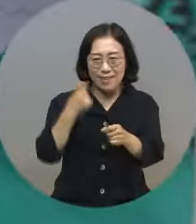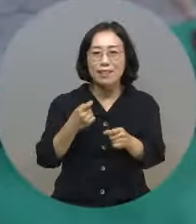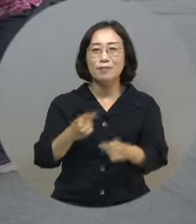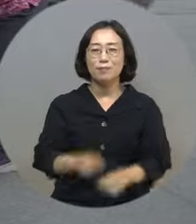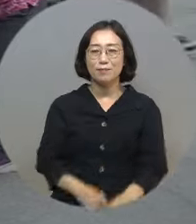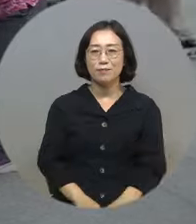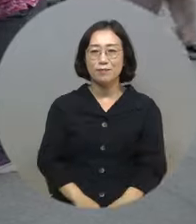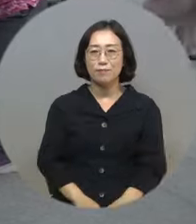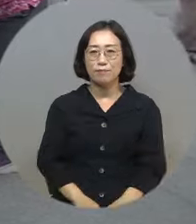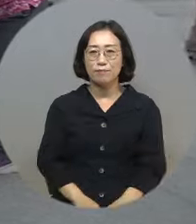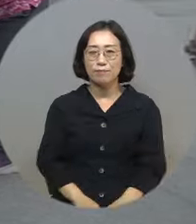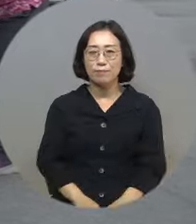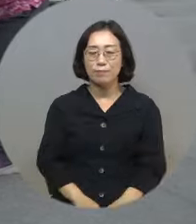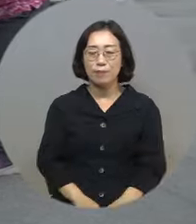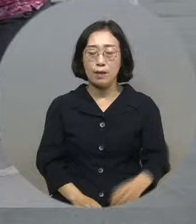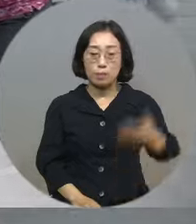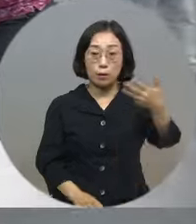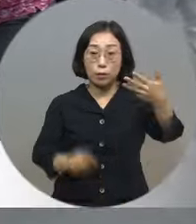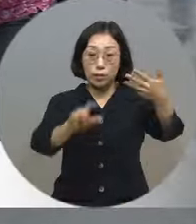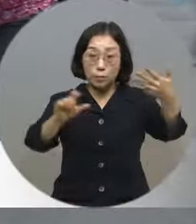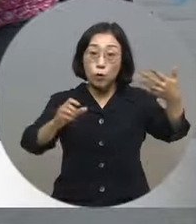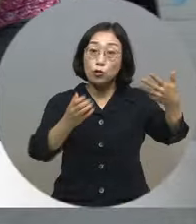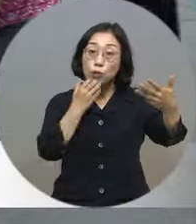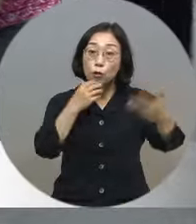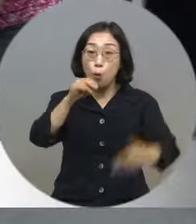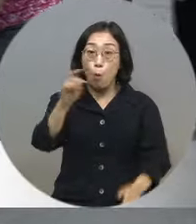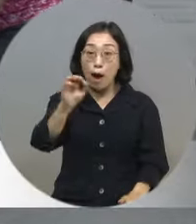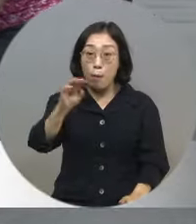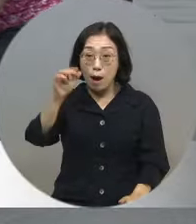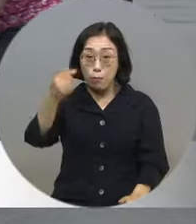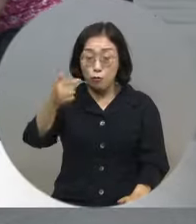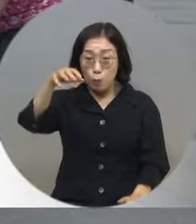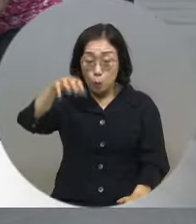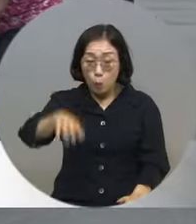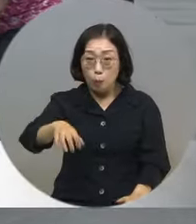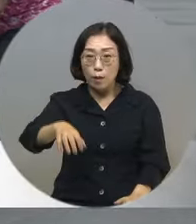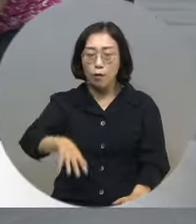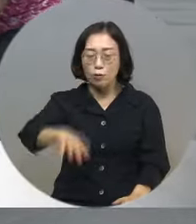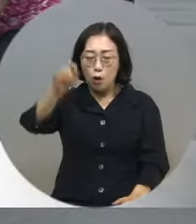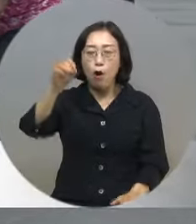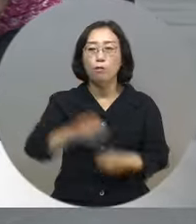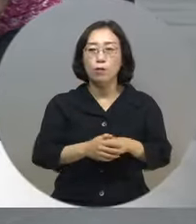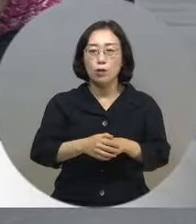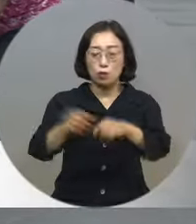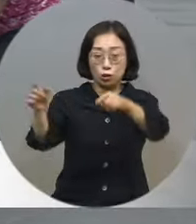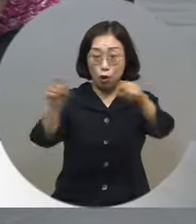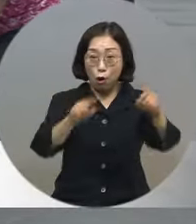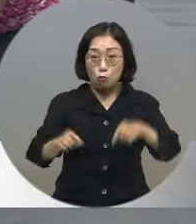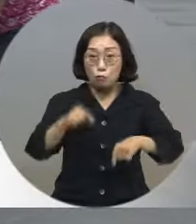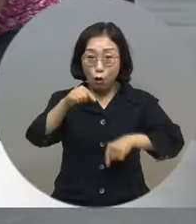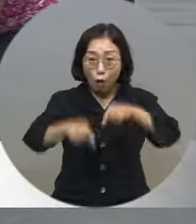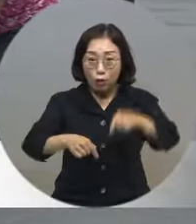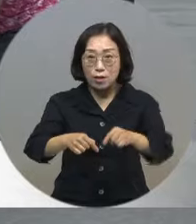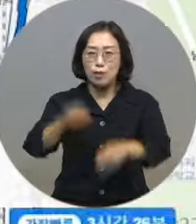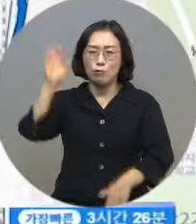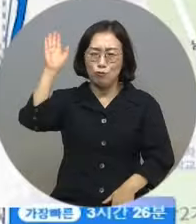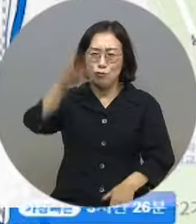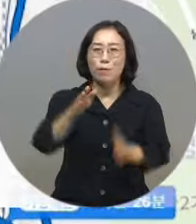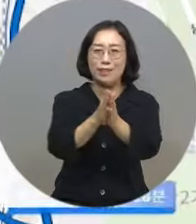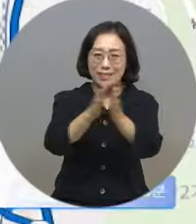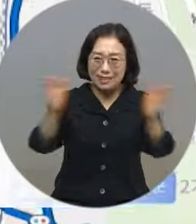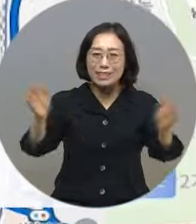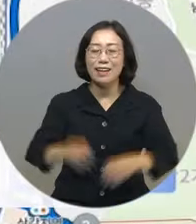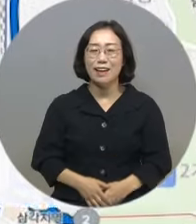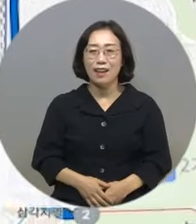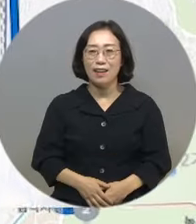느껴집니다 지난 15일 서울 광화문 세종대왕상 앞에서 전국 도보 종주를 시작했습니다